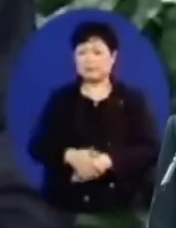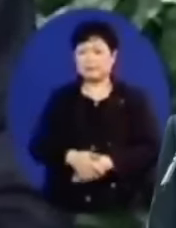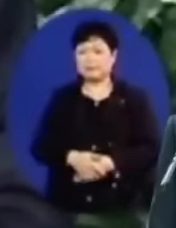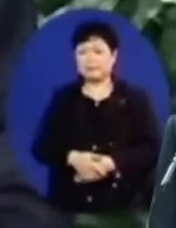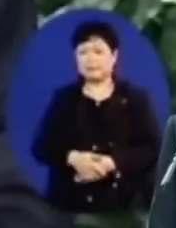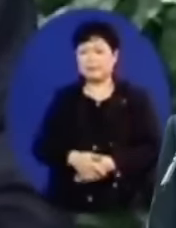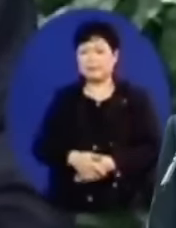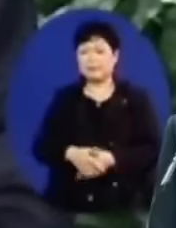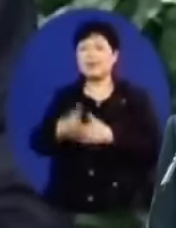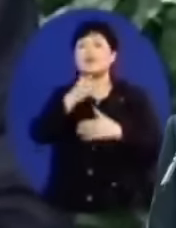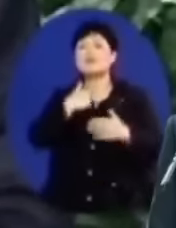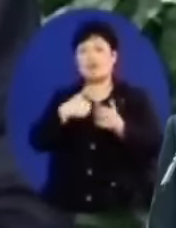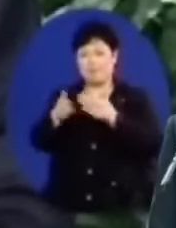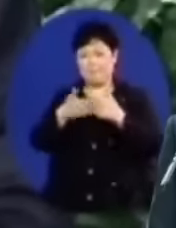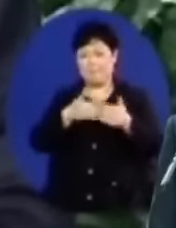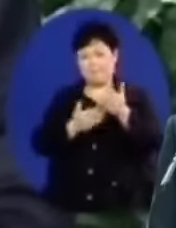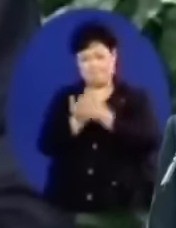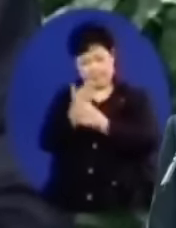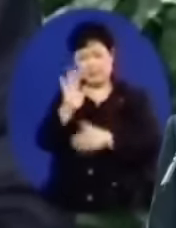경험이 생깁니다.